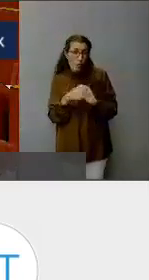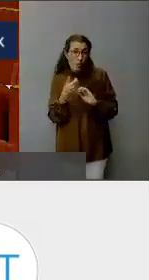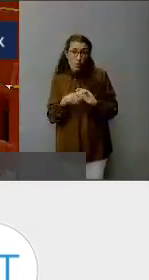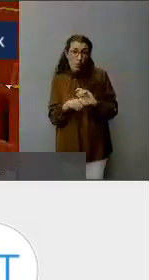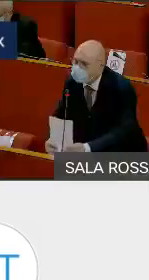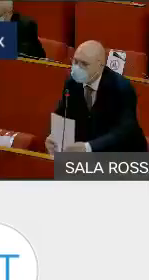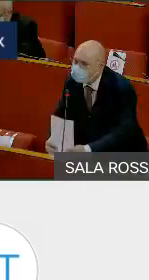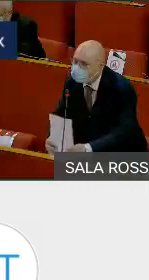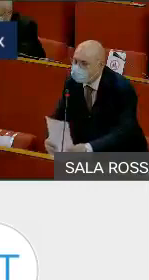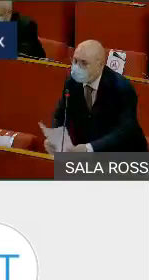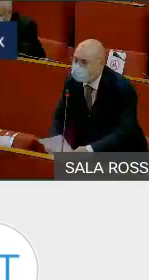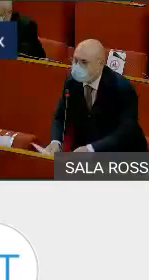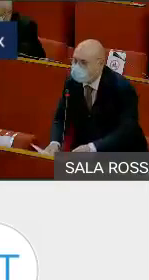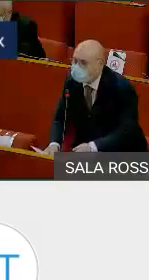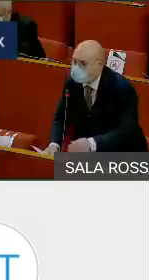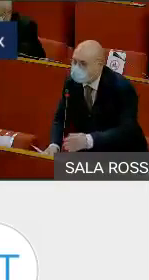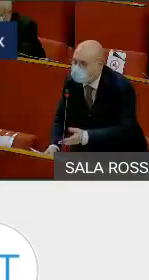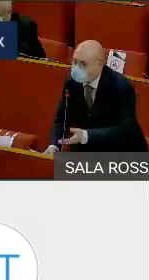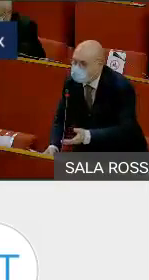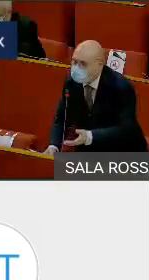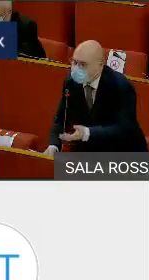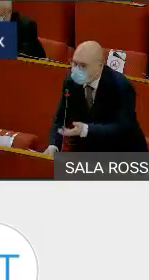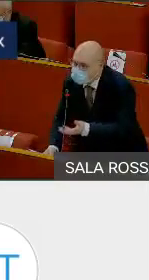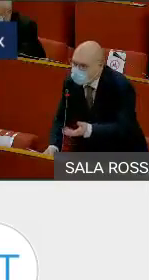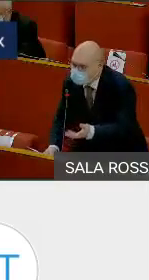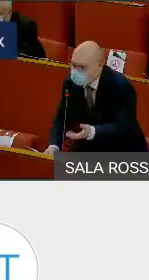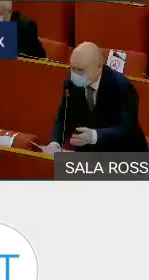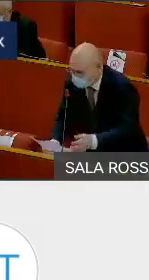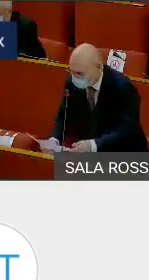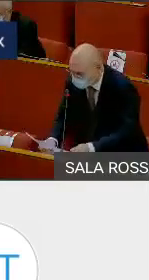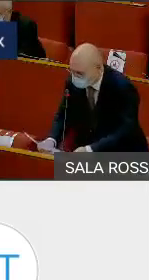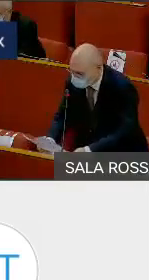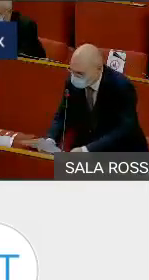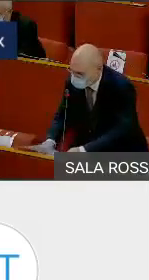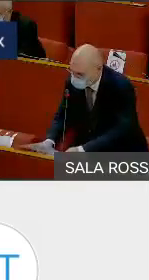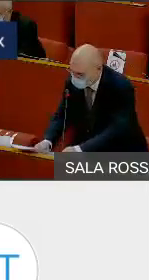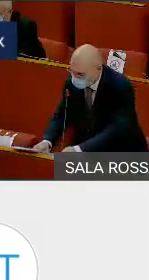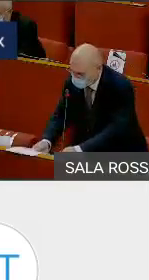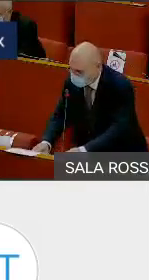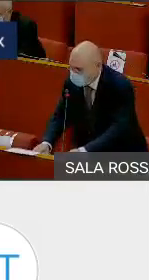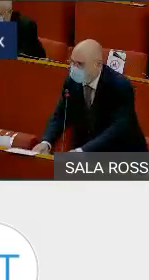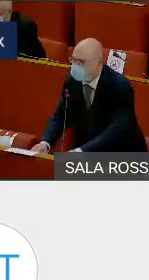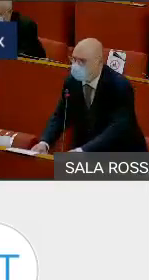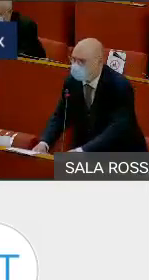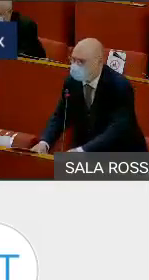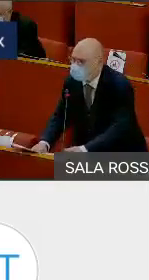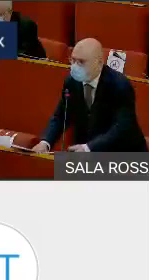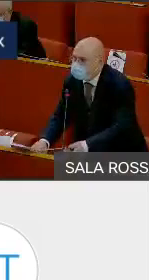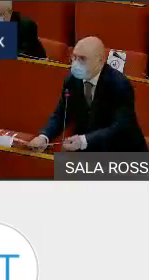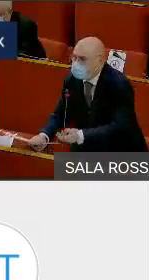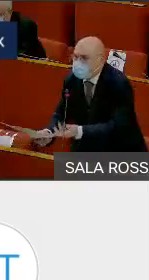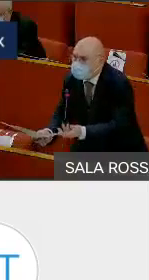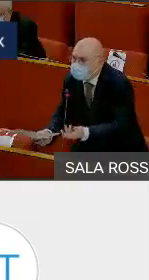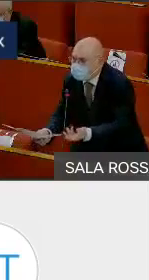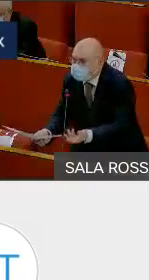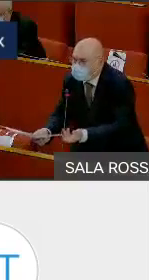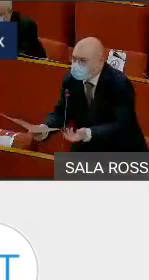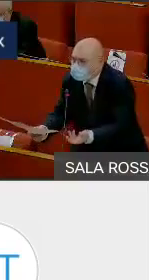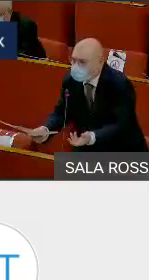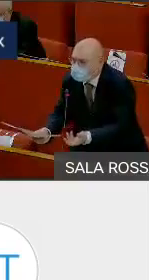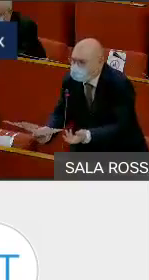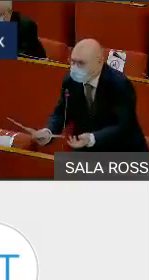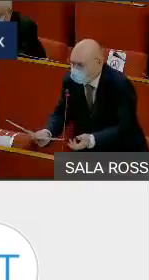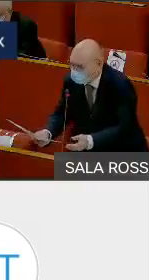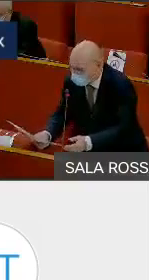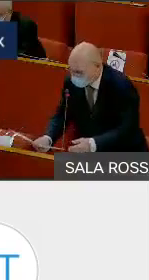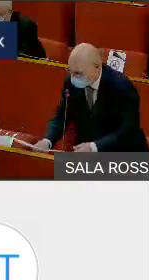acqua per argomento anche per rendere più facile poi la comprensione del messaggio e della trave e quello che si